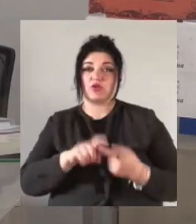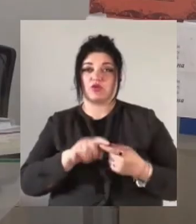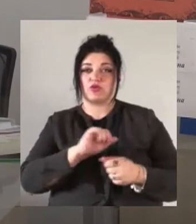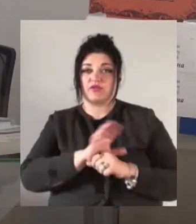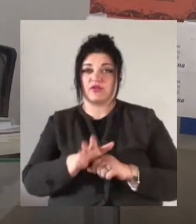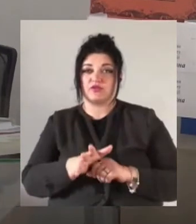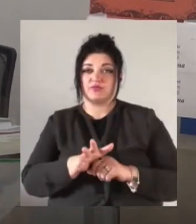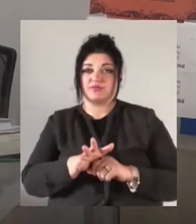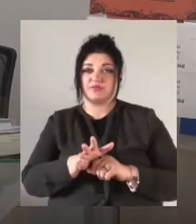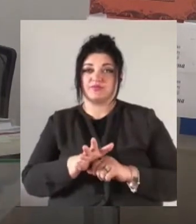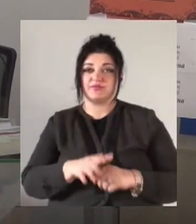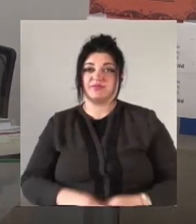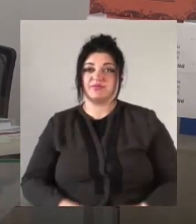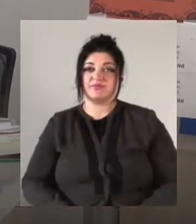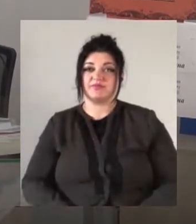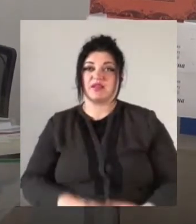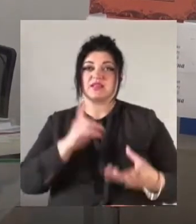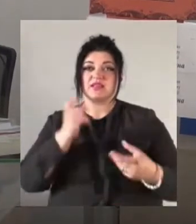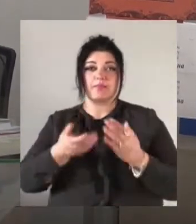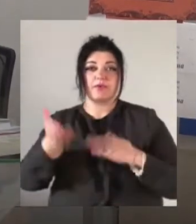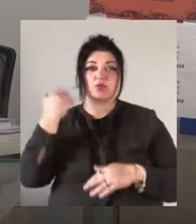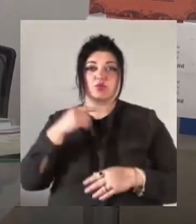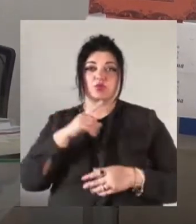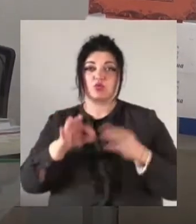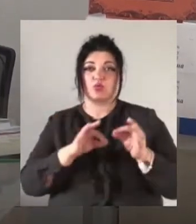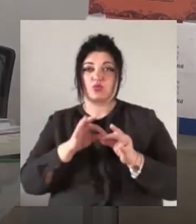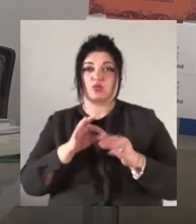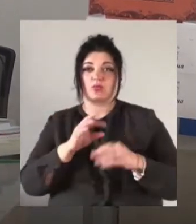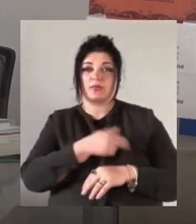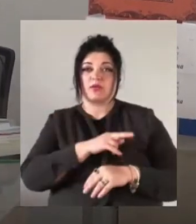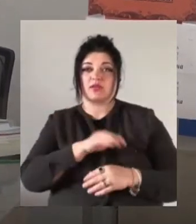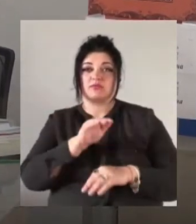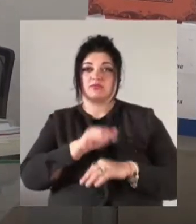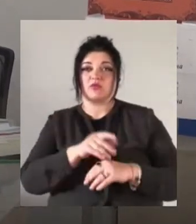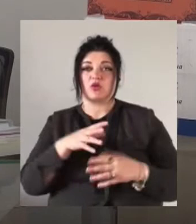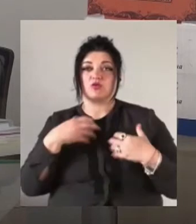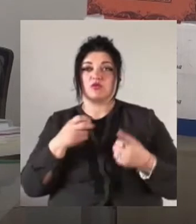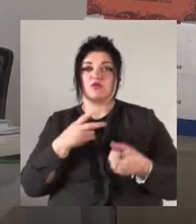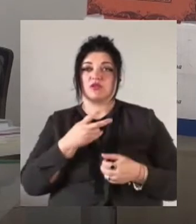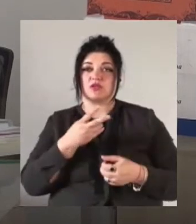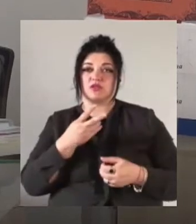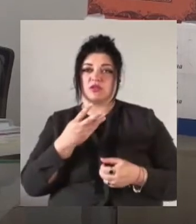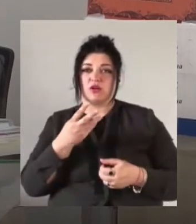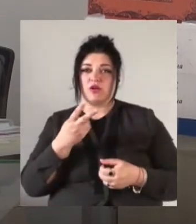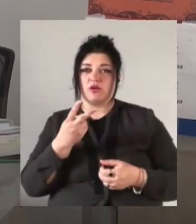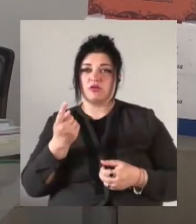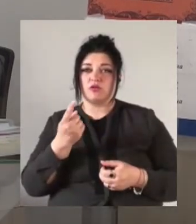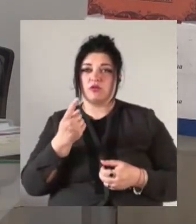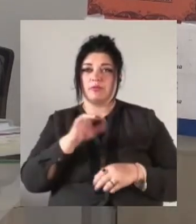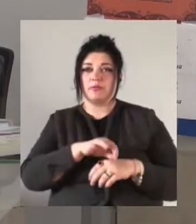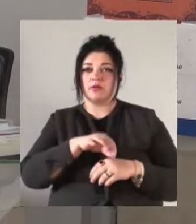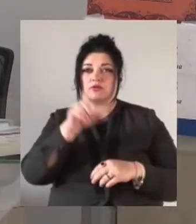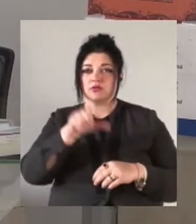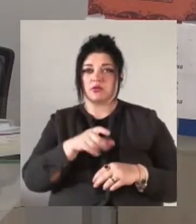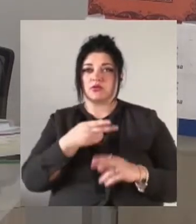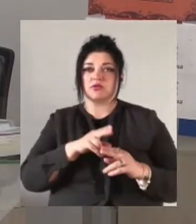COVID-19. За минулу добу медики зафіксували одужання у 21 пацієнта. Це найбільша кількість підтверджених